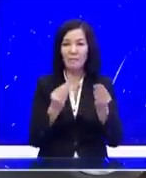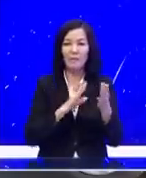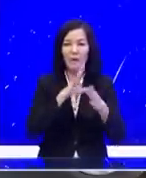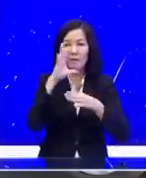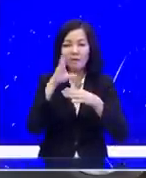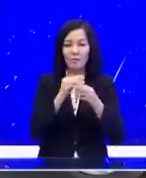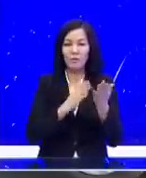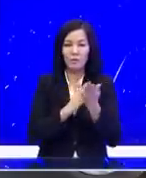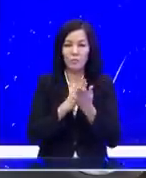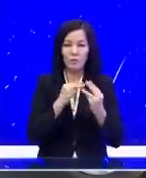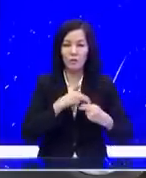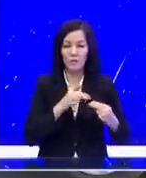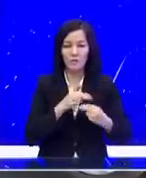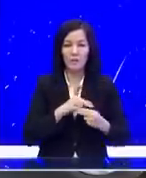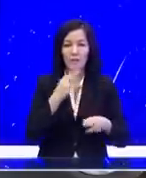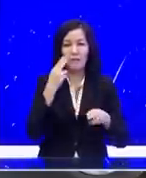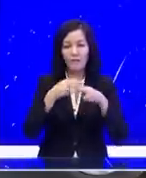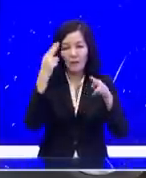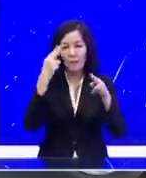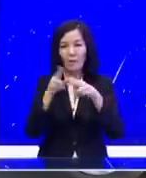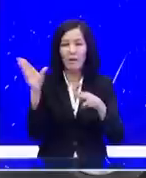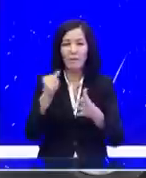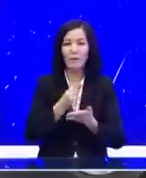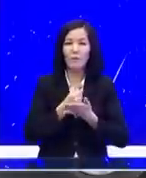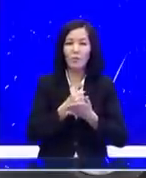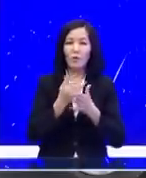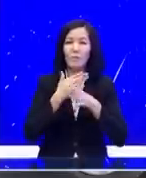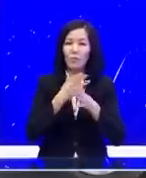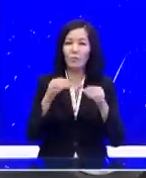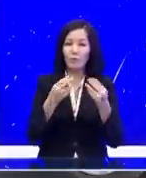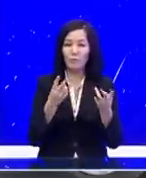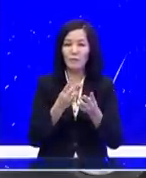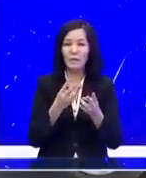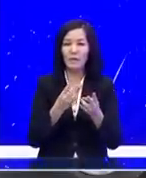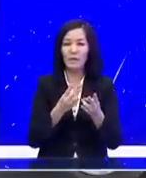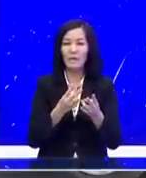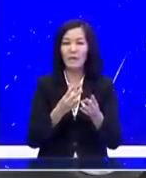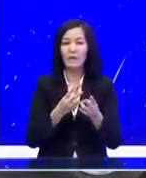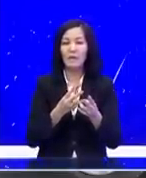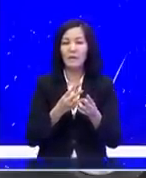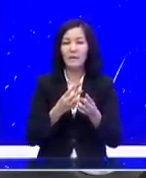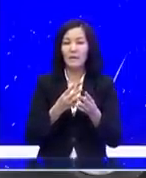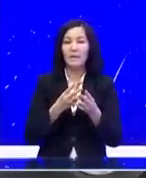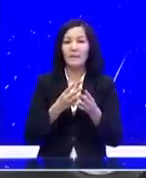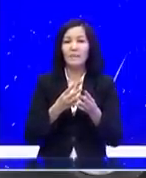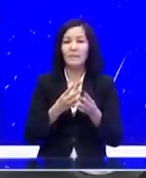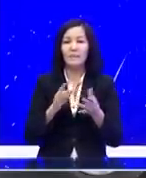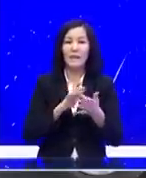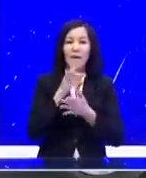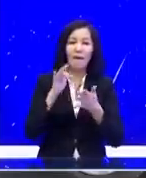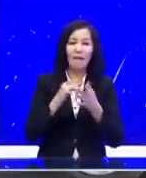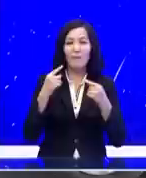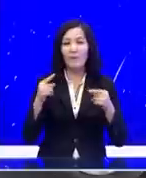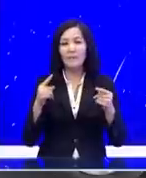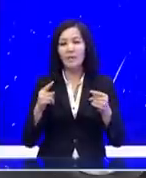жұмыс істеп жатқан аға буын әпкелерімізге барлықтарына қолдау көрсету. Олар осы жерде барлық осы қалаға және